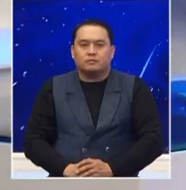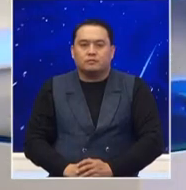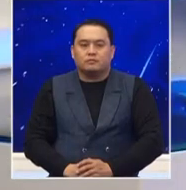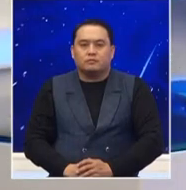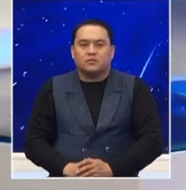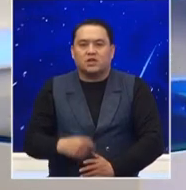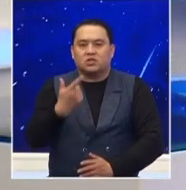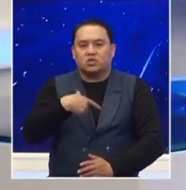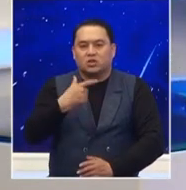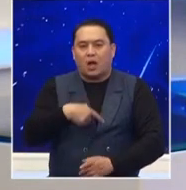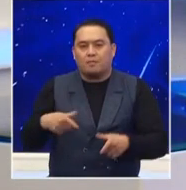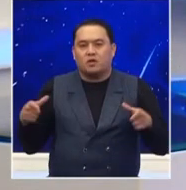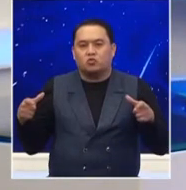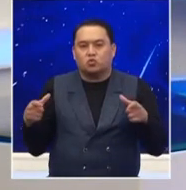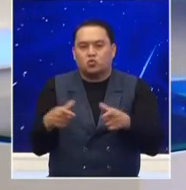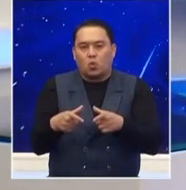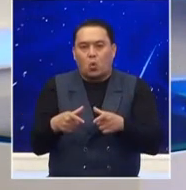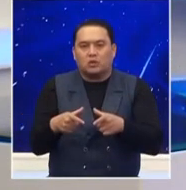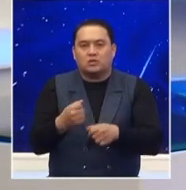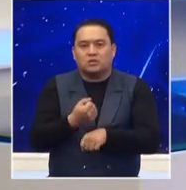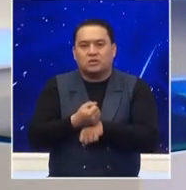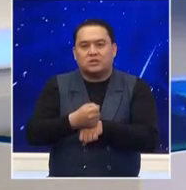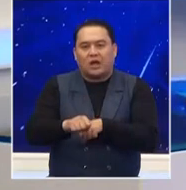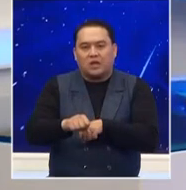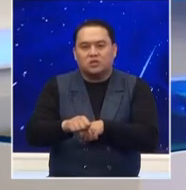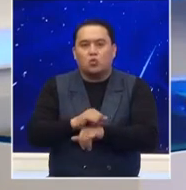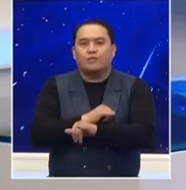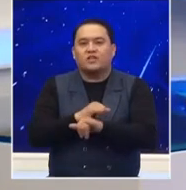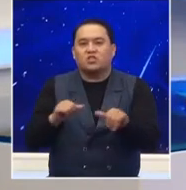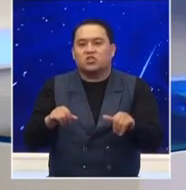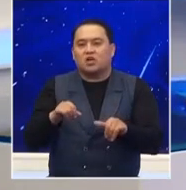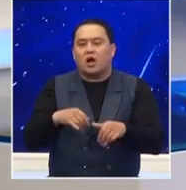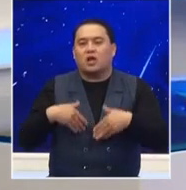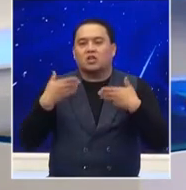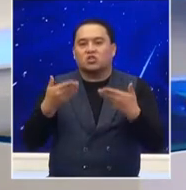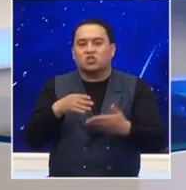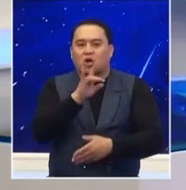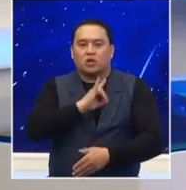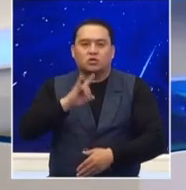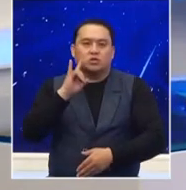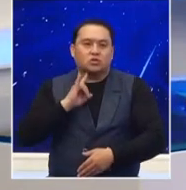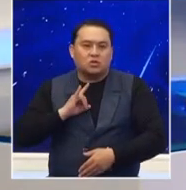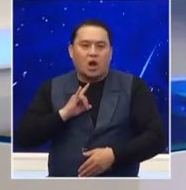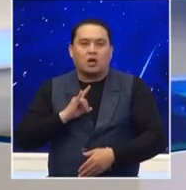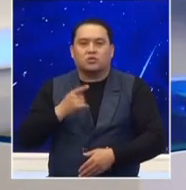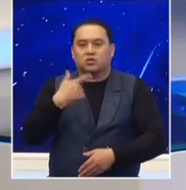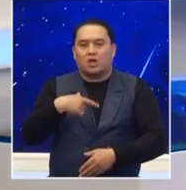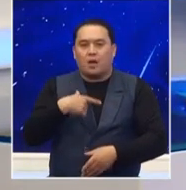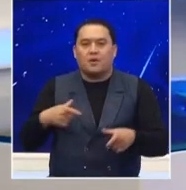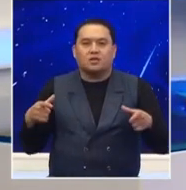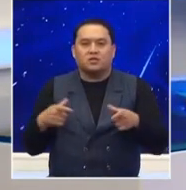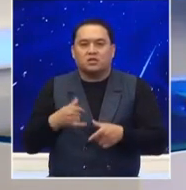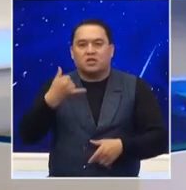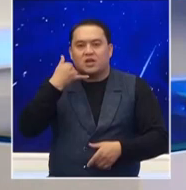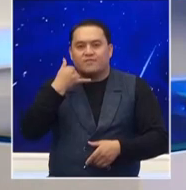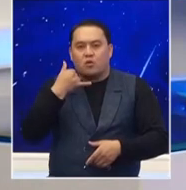При самоизоляции участились случаи насилия в отношении женщин. После введения в Бельгии режима самоизоляции